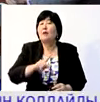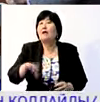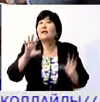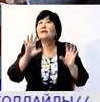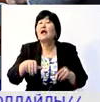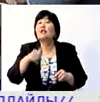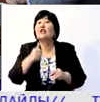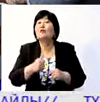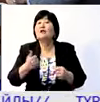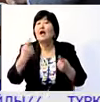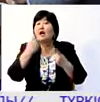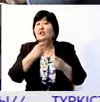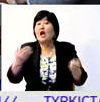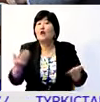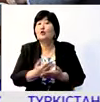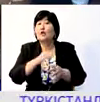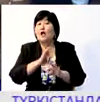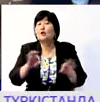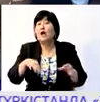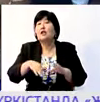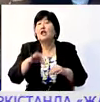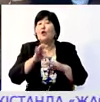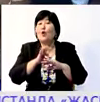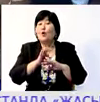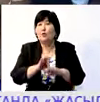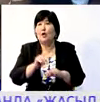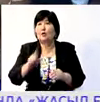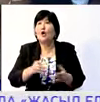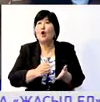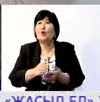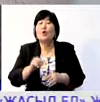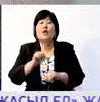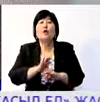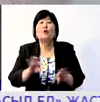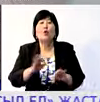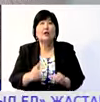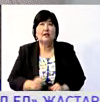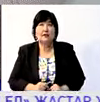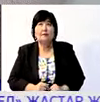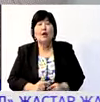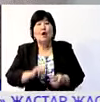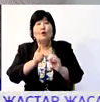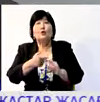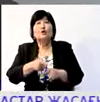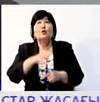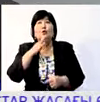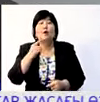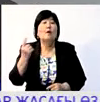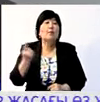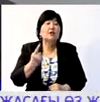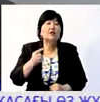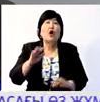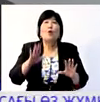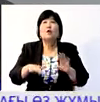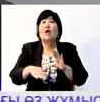заңнамадағы ең басты жаңғыртуларды түсіндіріп, сайлауды ұйымдастырушылардың рөліне тоқталды. Өзгерістер өте көп. Оны біріншіден Орталық